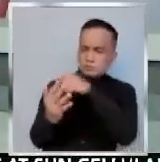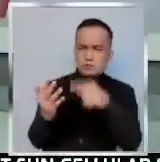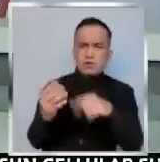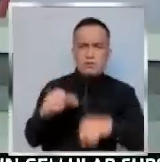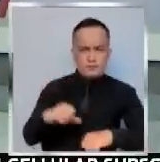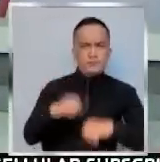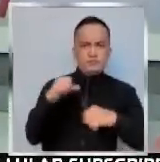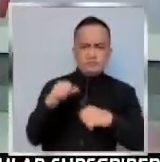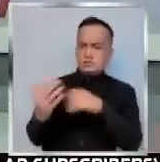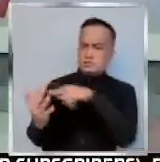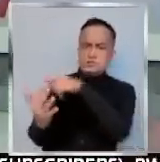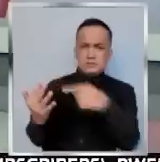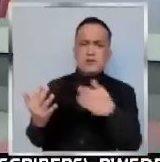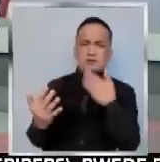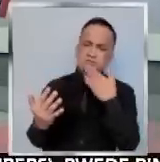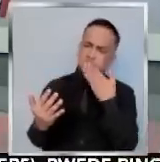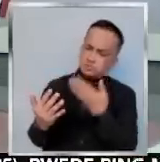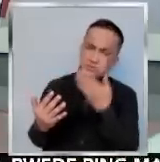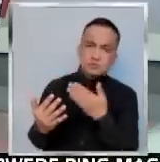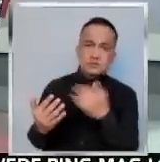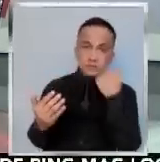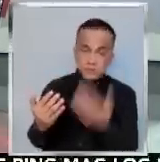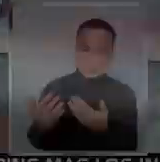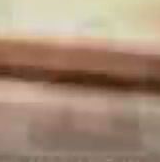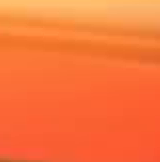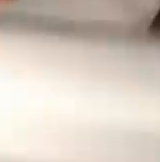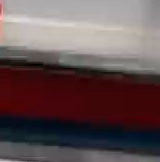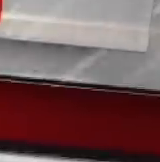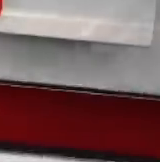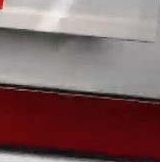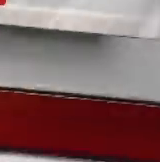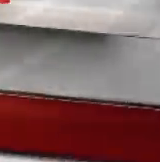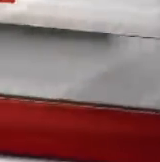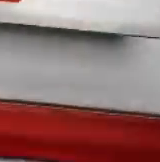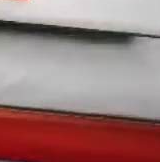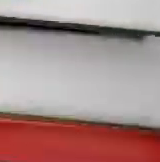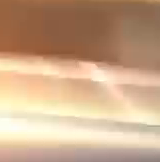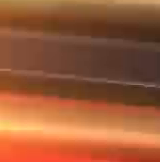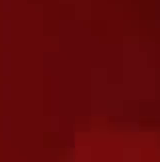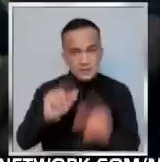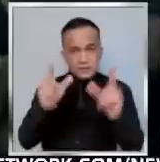na mahal sa buhay. Yan naman ang tinutukan live ni Ian Cruz. Ian?